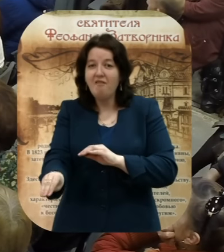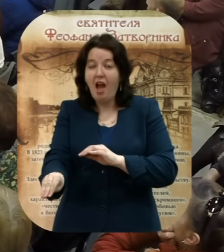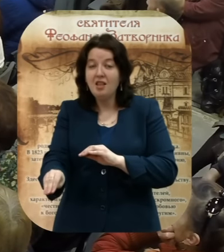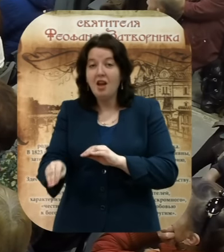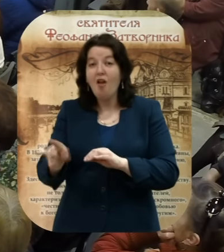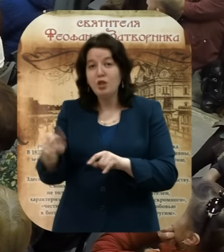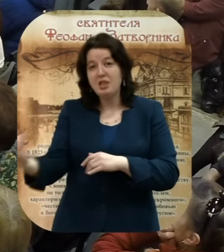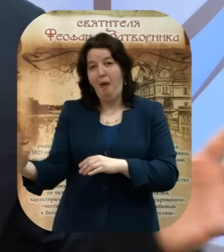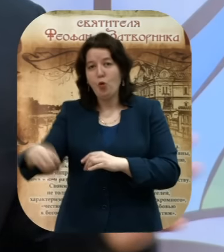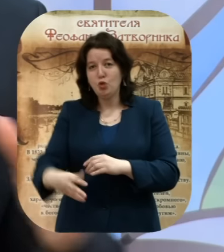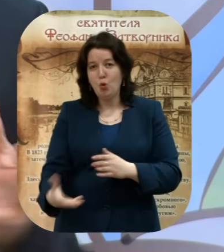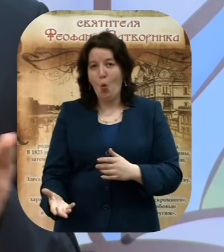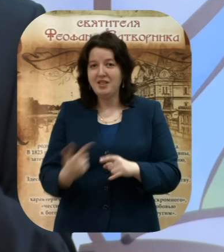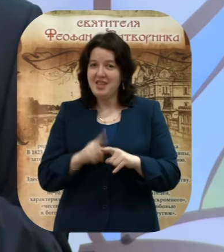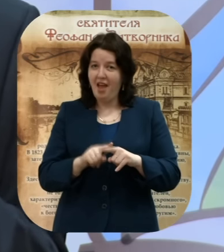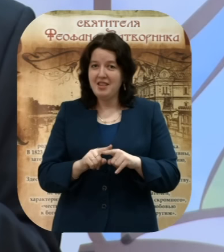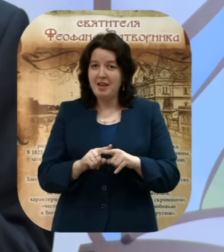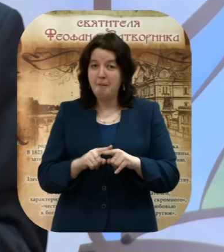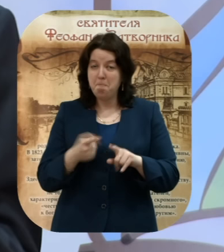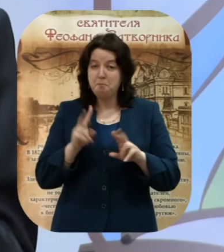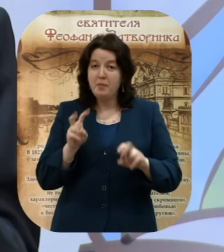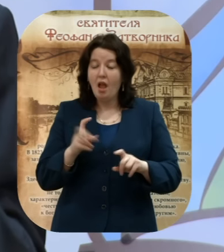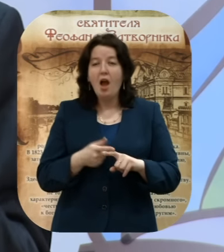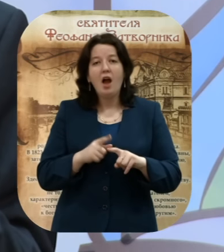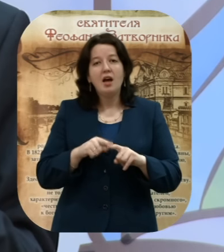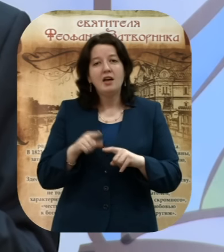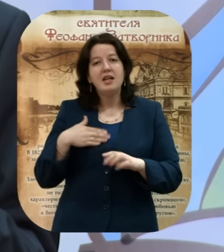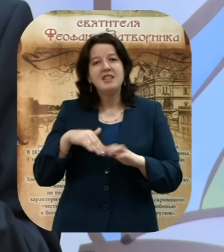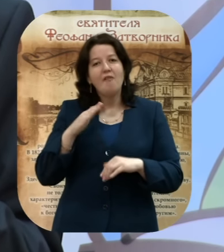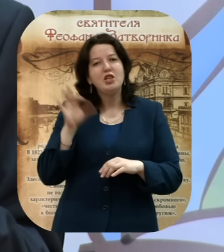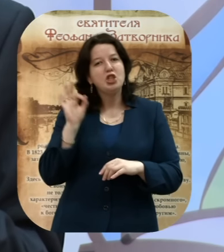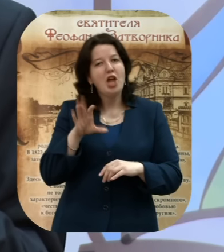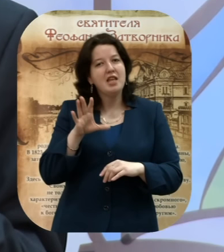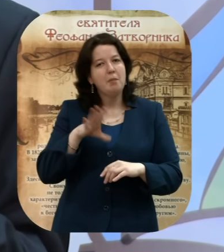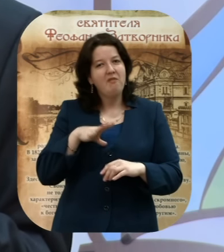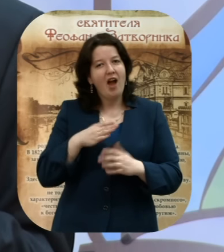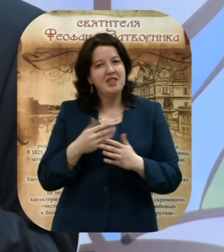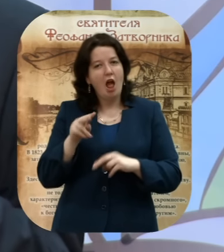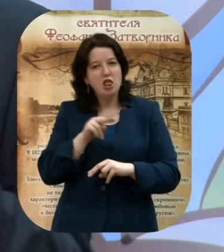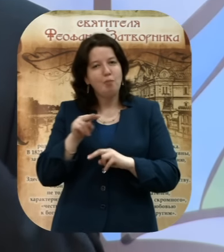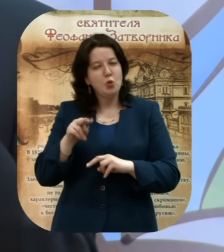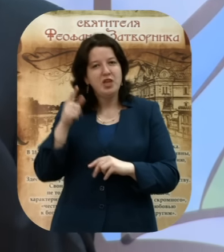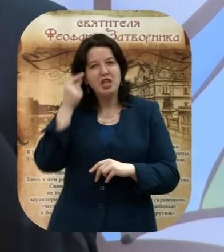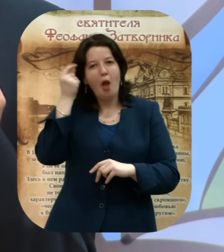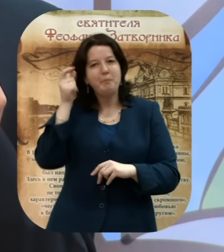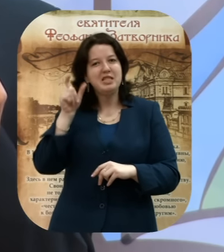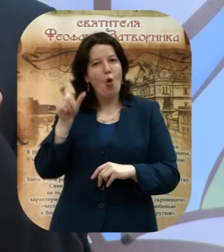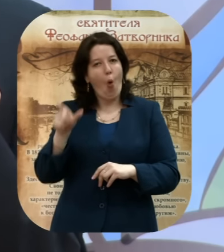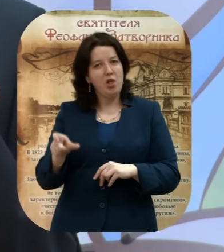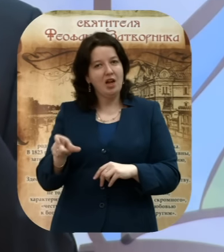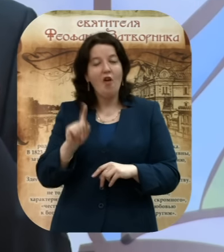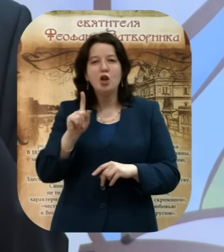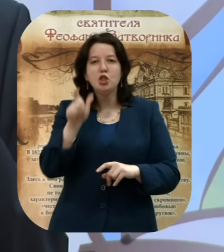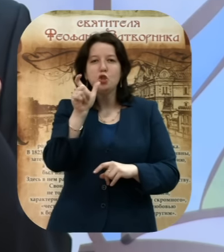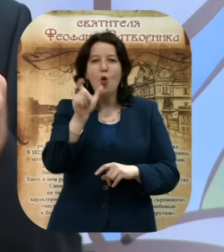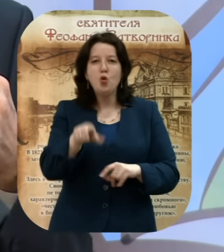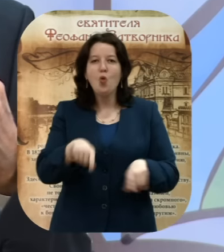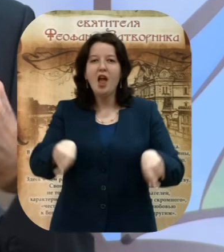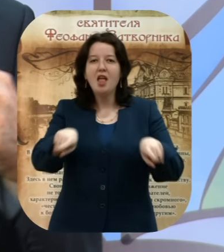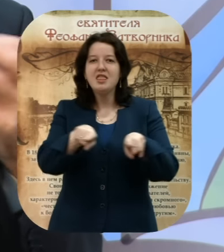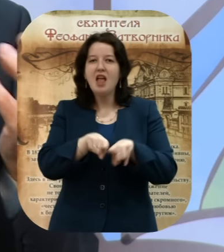Слышишь, куда идет? Довольно часто, вы знаете, даже наблюдение психологов, что люди такого